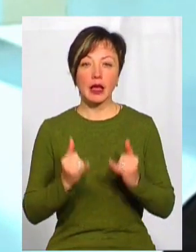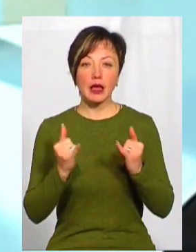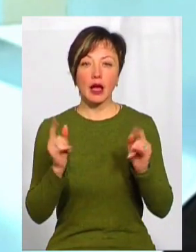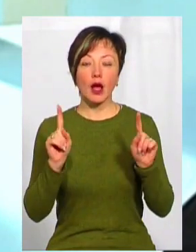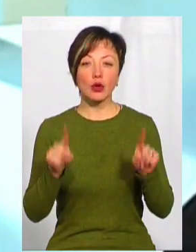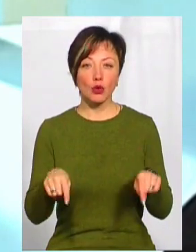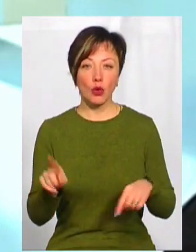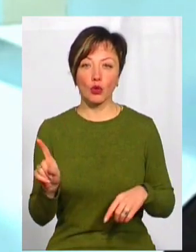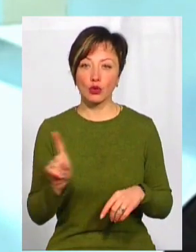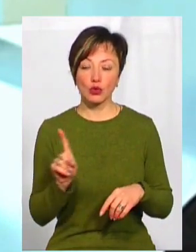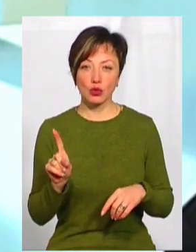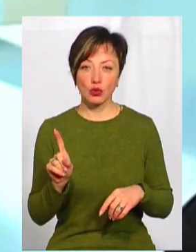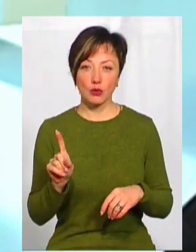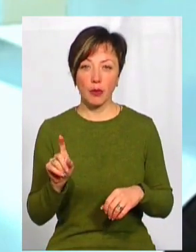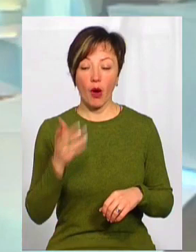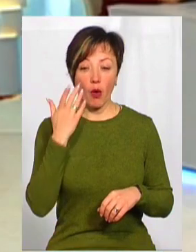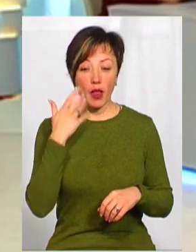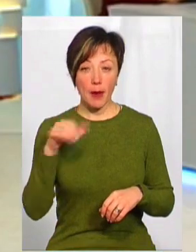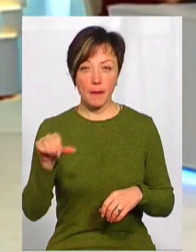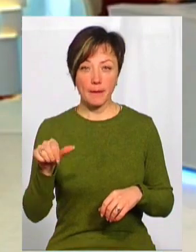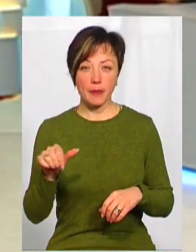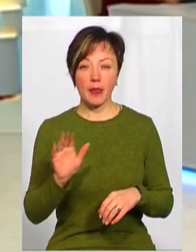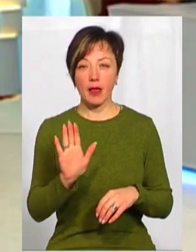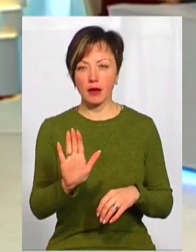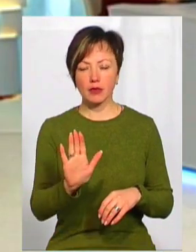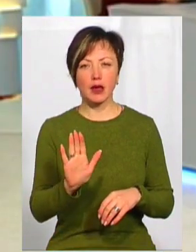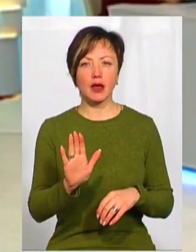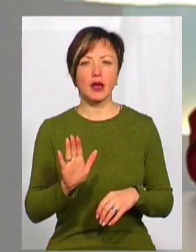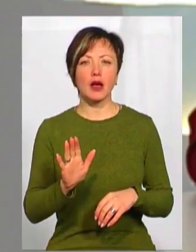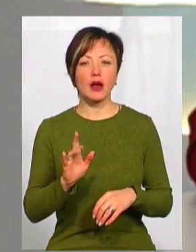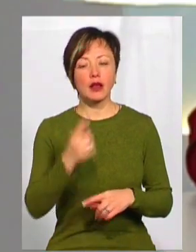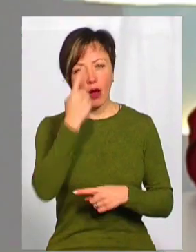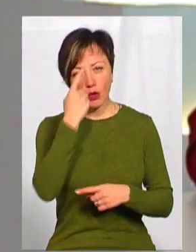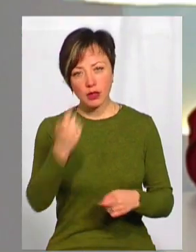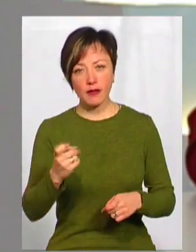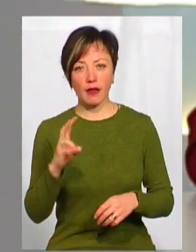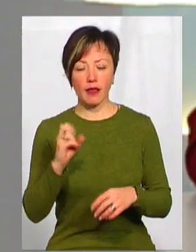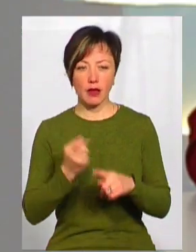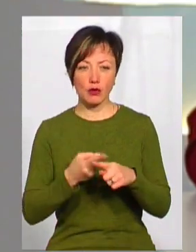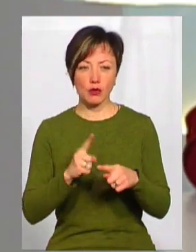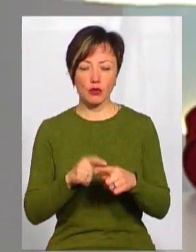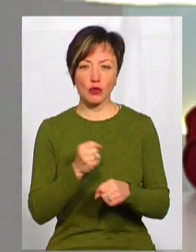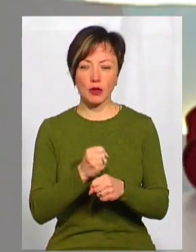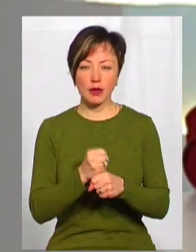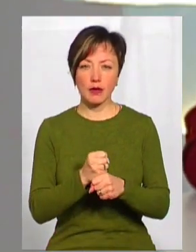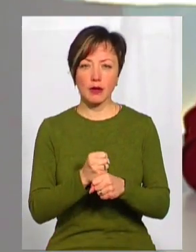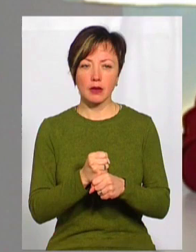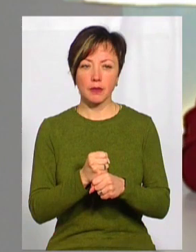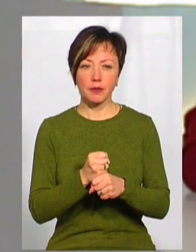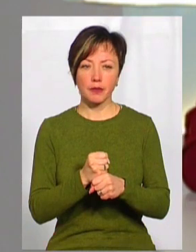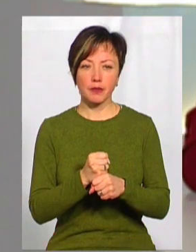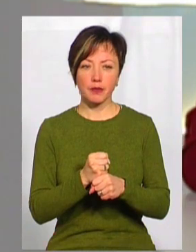того, що прем'єр-міністр, коли провів... А чого він саме от наголосив на оце, зробив наголос